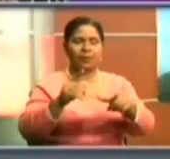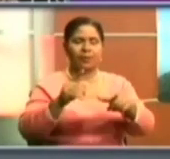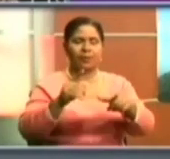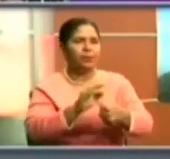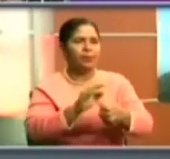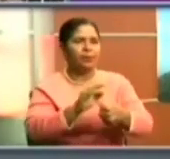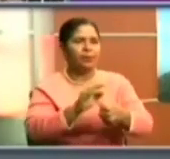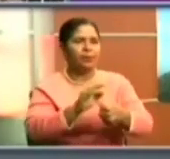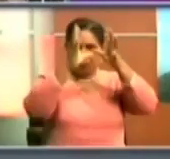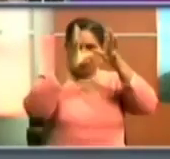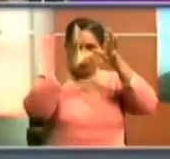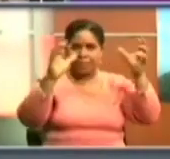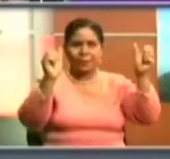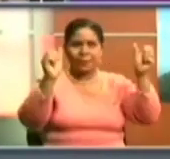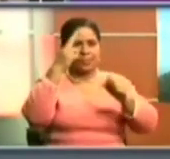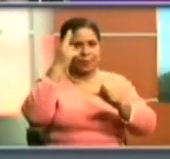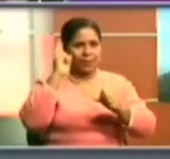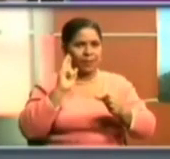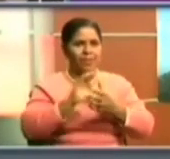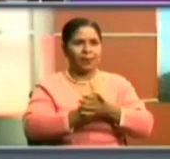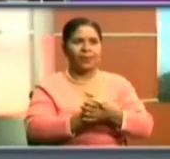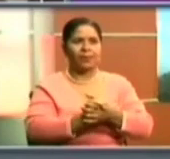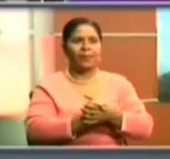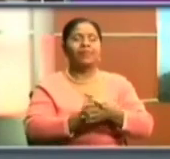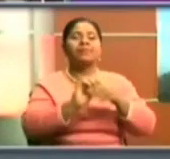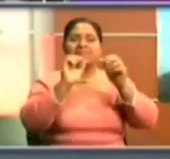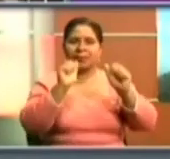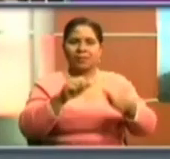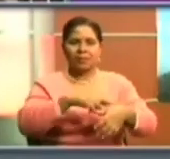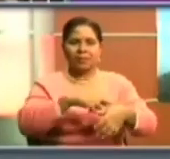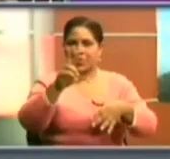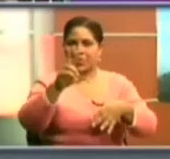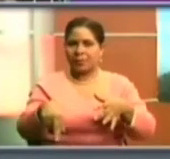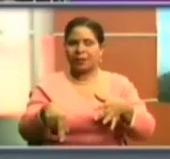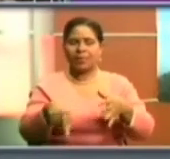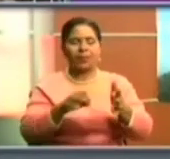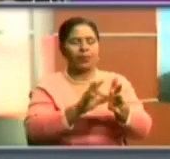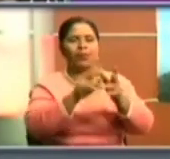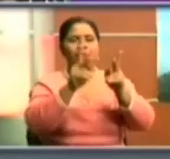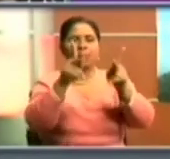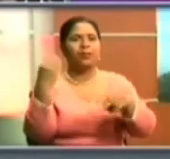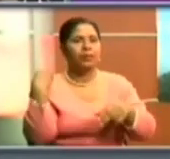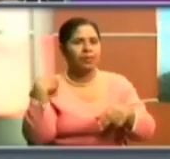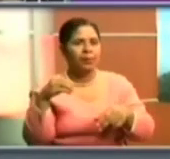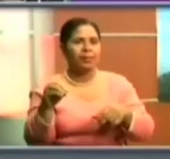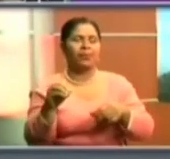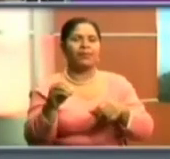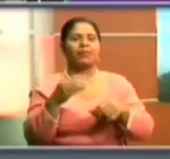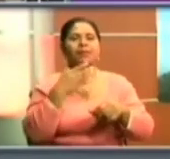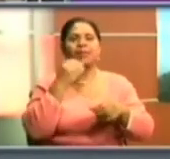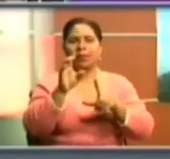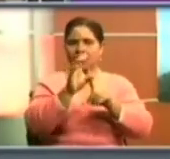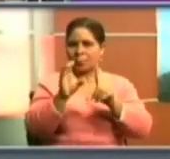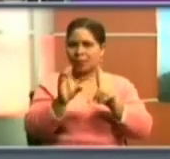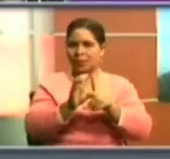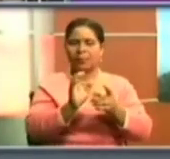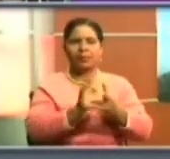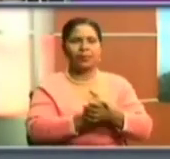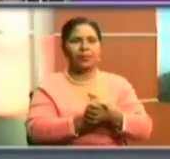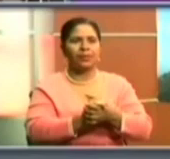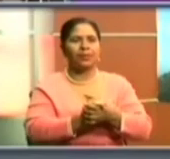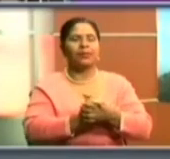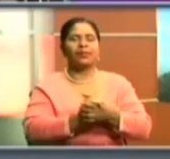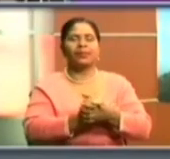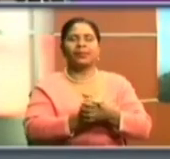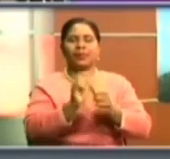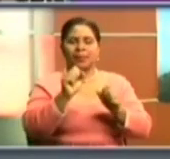le président de la République, de manière à ce que nous réalisions le recensement ça dans de meilleures conditions possibles. Son recensement, nous